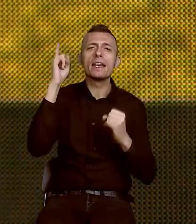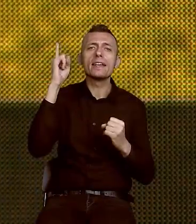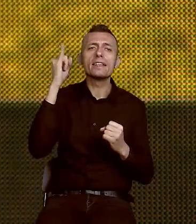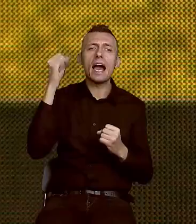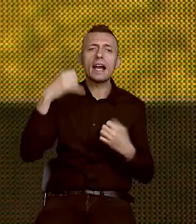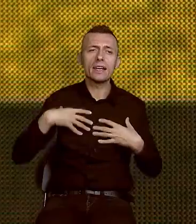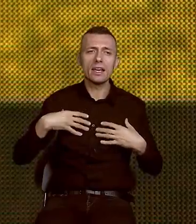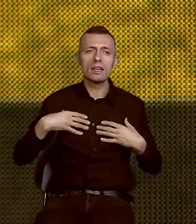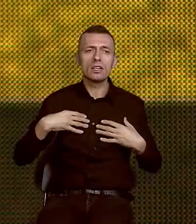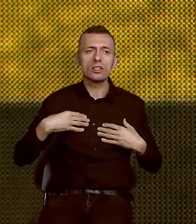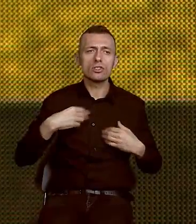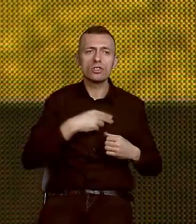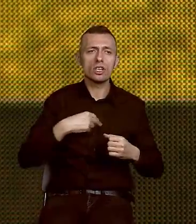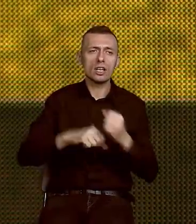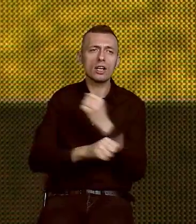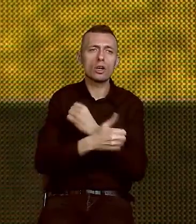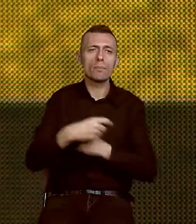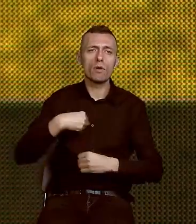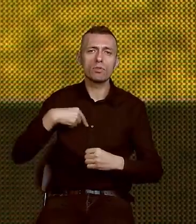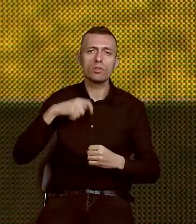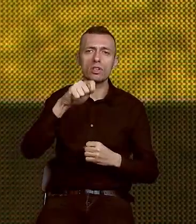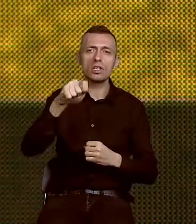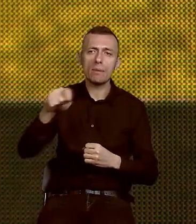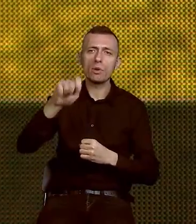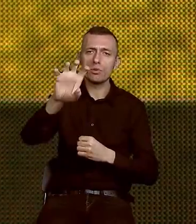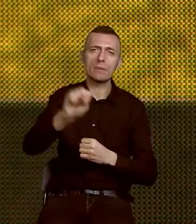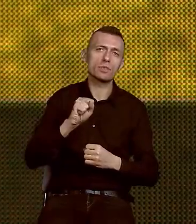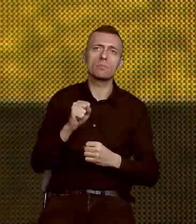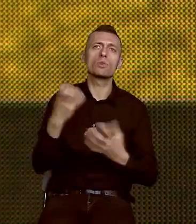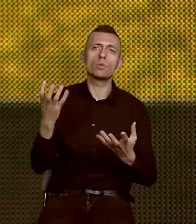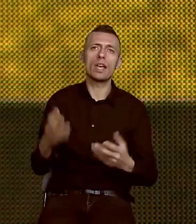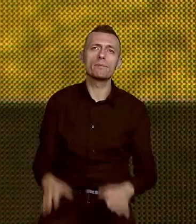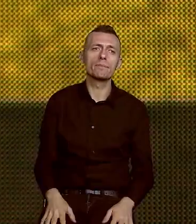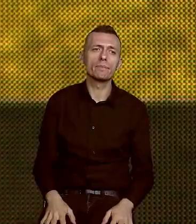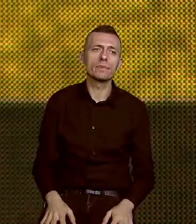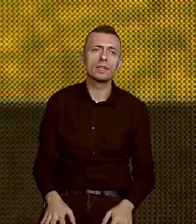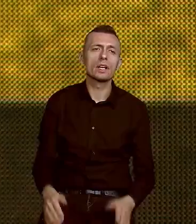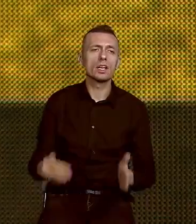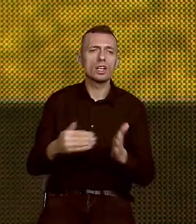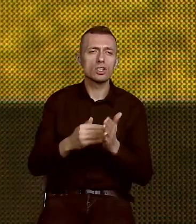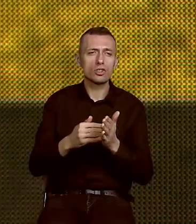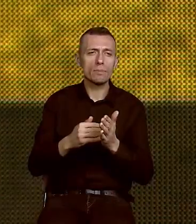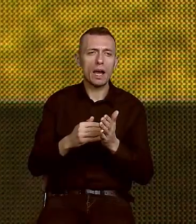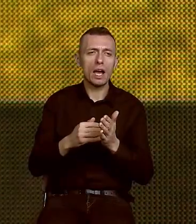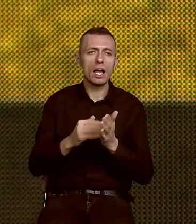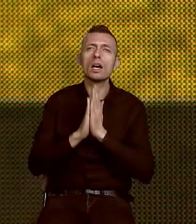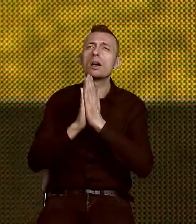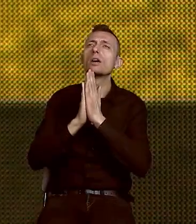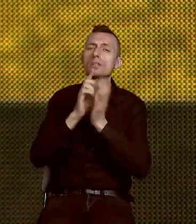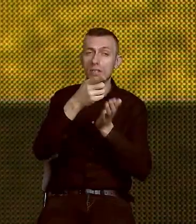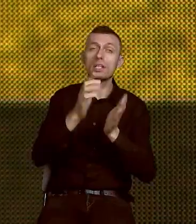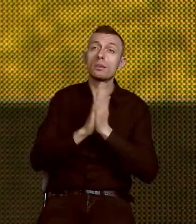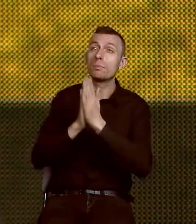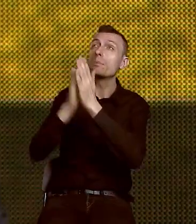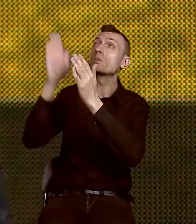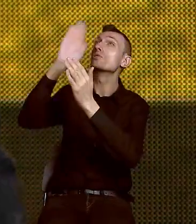jakie sytuacje powodują, że ulegam pokusie. Studiuj i poznaj dobrze siebie. Poproś Boga, aby ci to ujawnił.